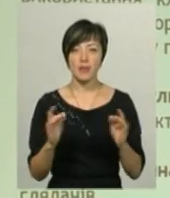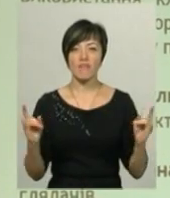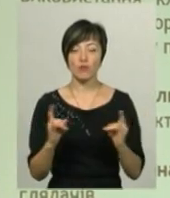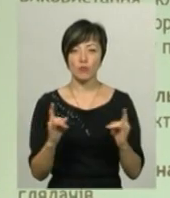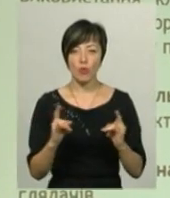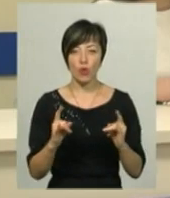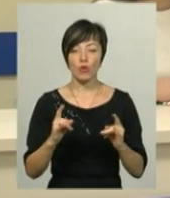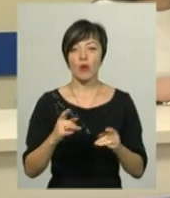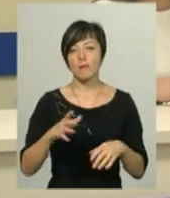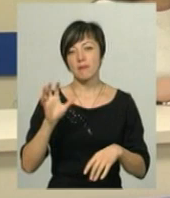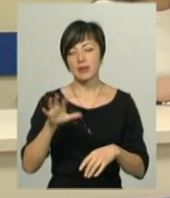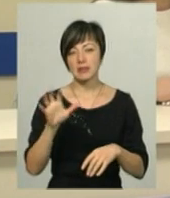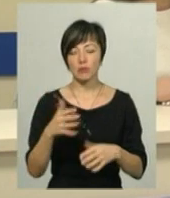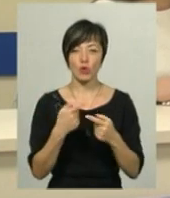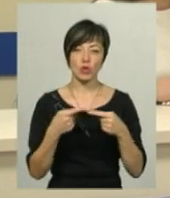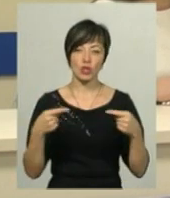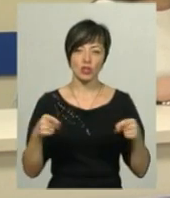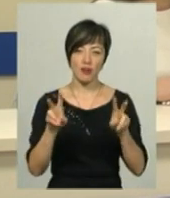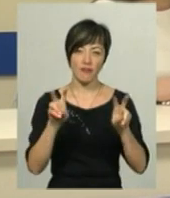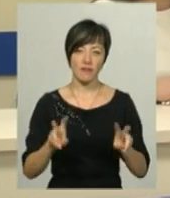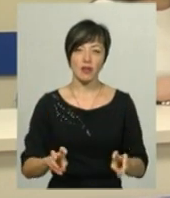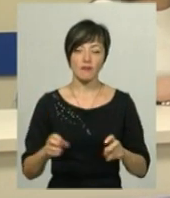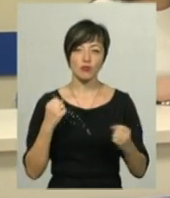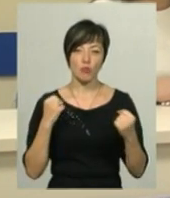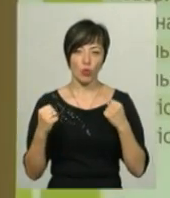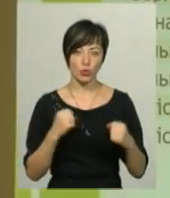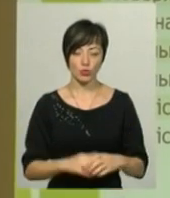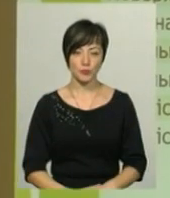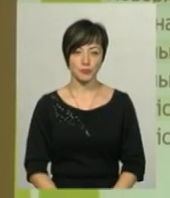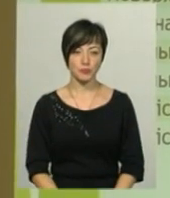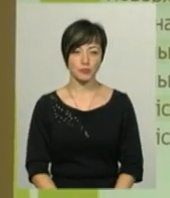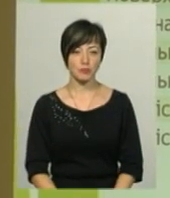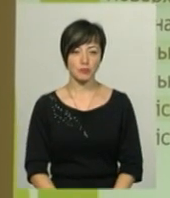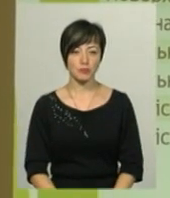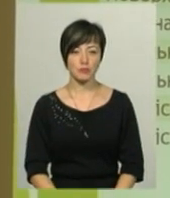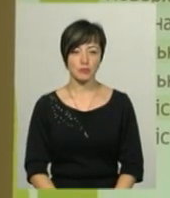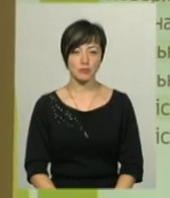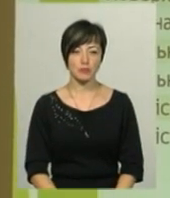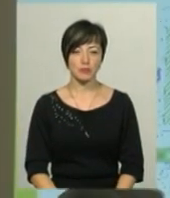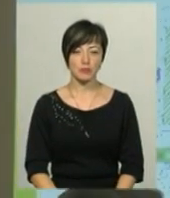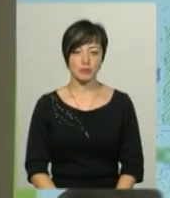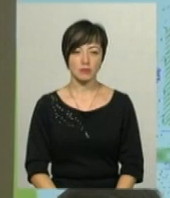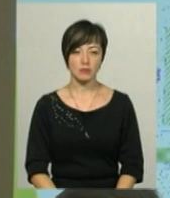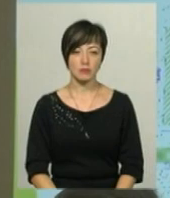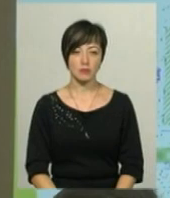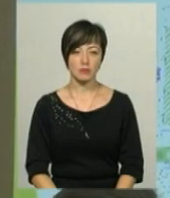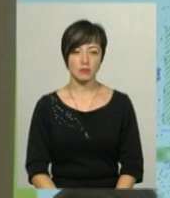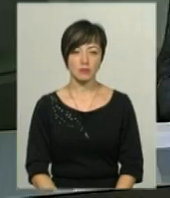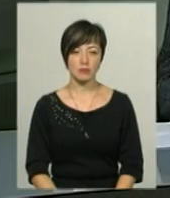фехтування, боксу та інших видів спорту, додає Тетяна Поліщук. Вікторія Зелінська, Іван Мовчан, Юрій Чорний. Новини Поділля-Центр.